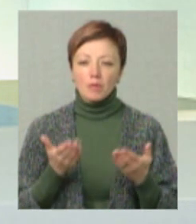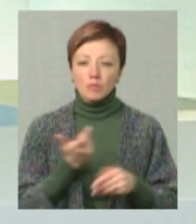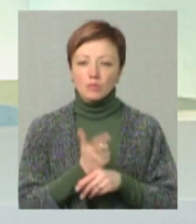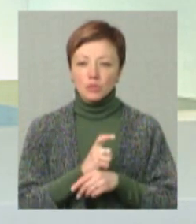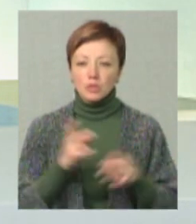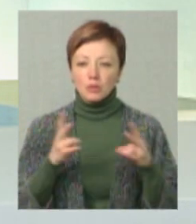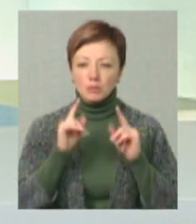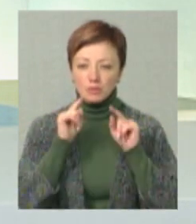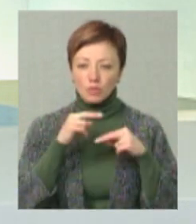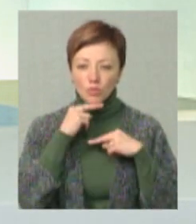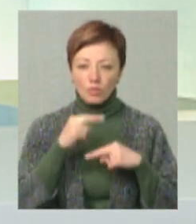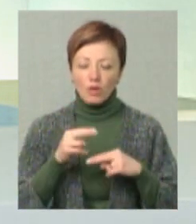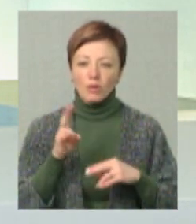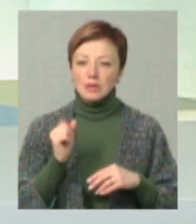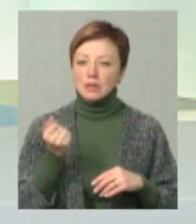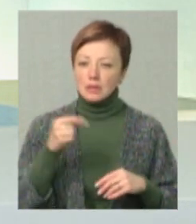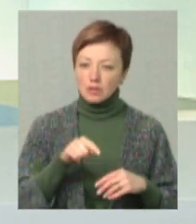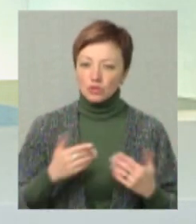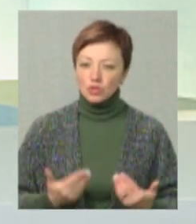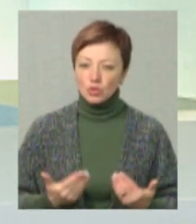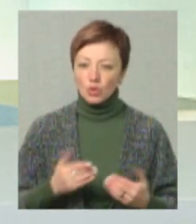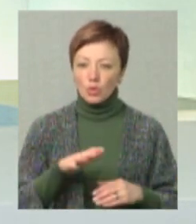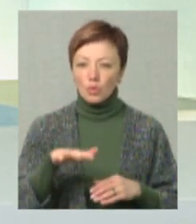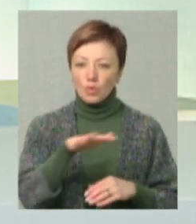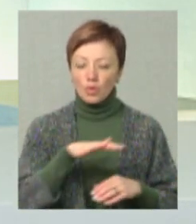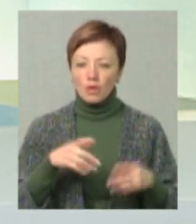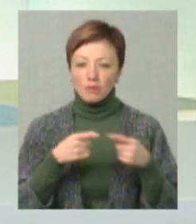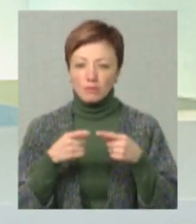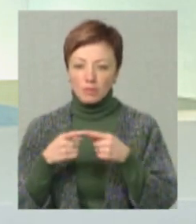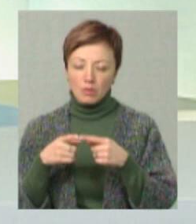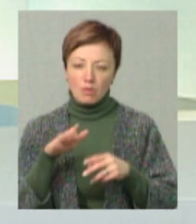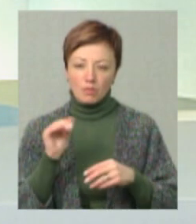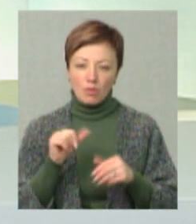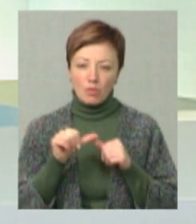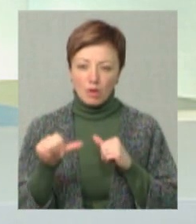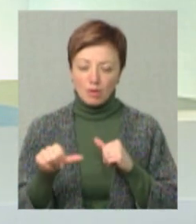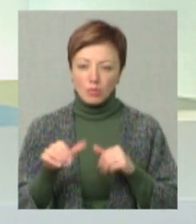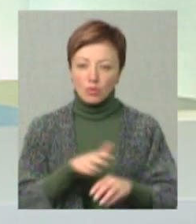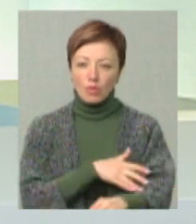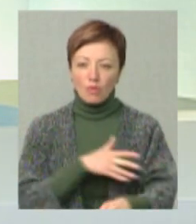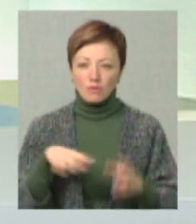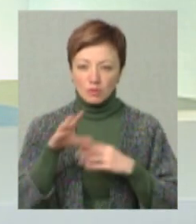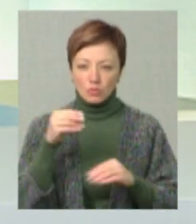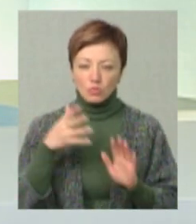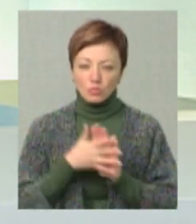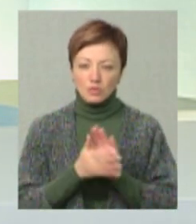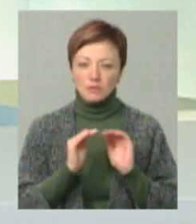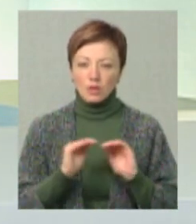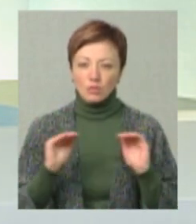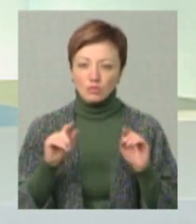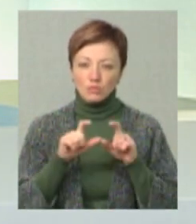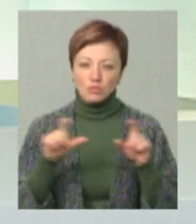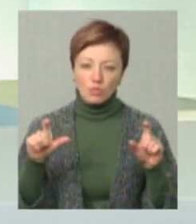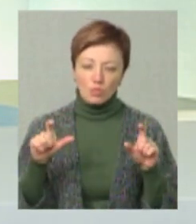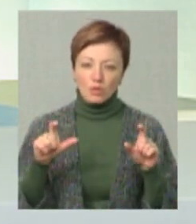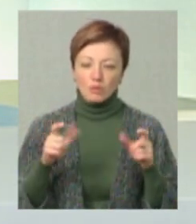мабуть, більше треба звертати увагу все-таки на те житло, яке люди винаймають як окреме. Та? Тому що довго, ми всі розуміємо, в садочку,